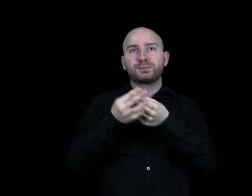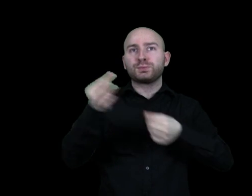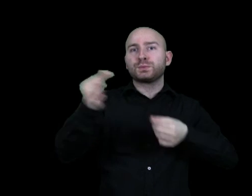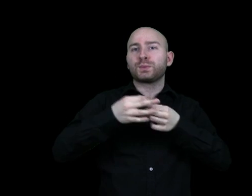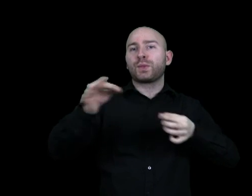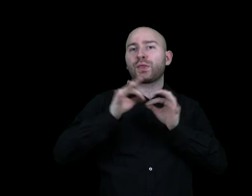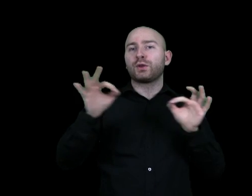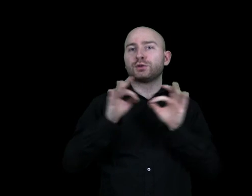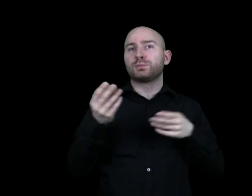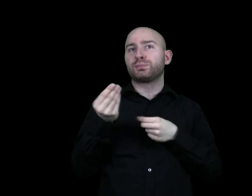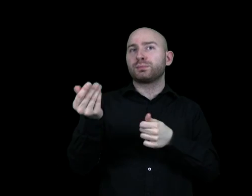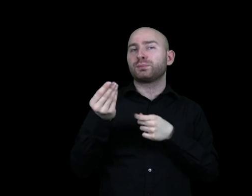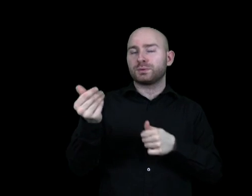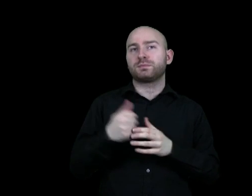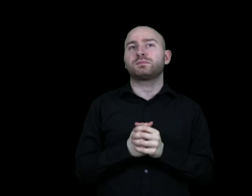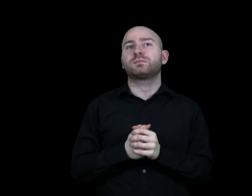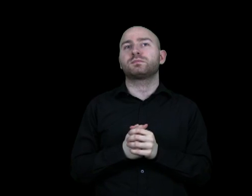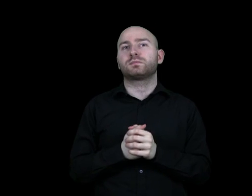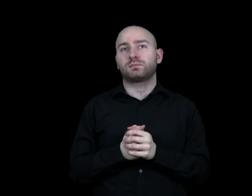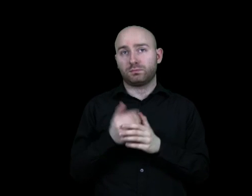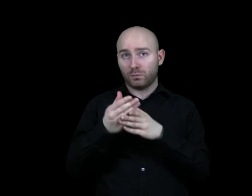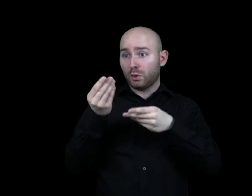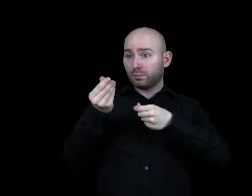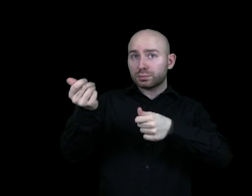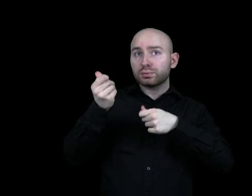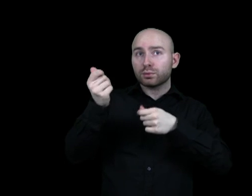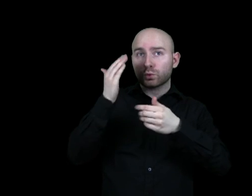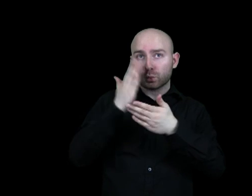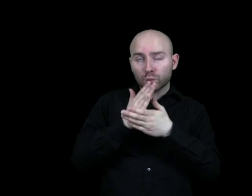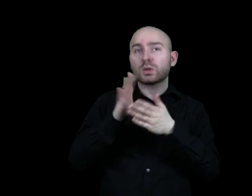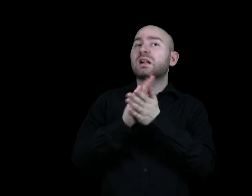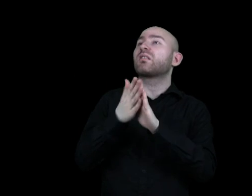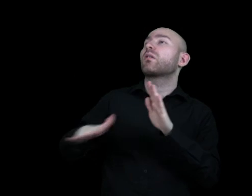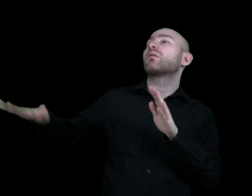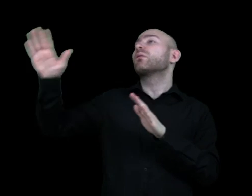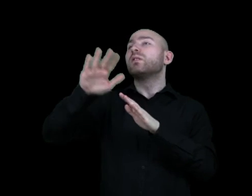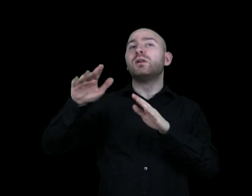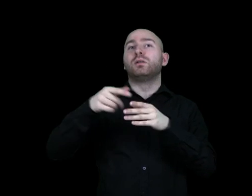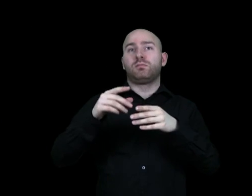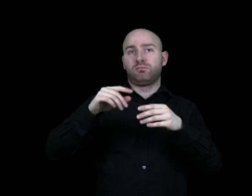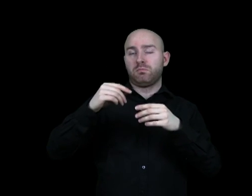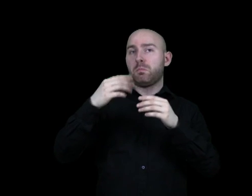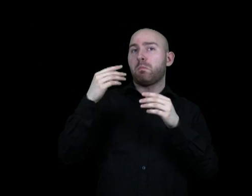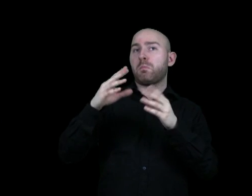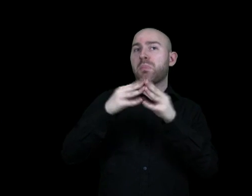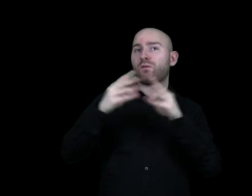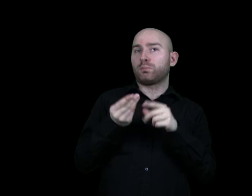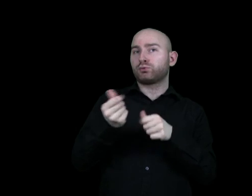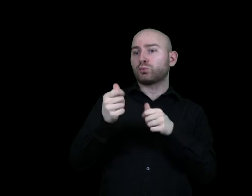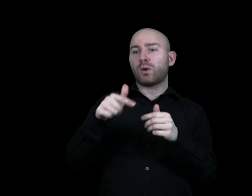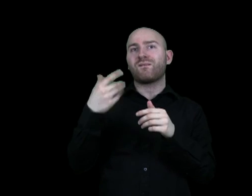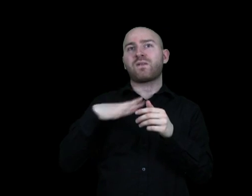wytwarzać przędzę bawełnianą. To jest powiedzmy ta przędza. Ta przędza ma teraz wartość rynkową 20 zł.